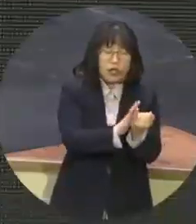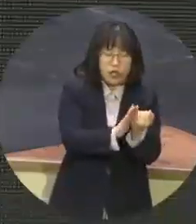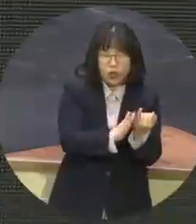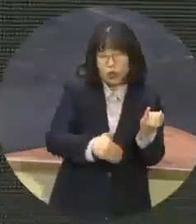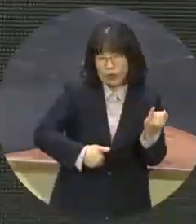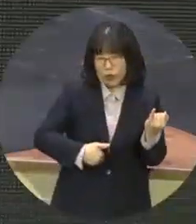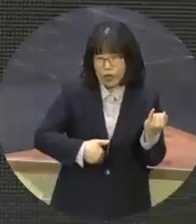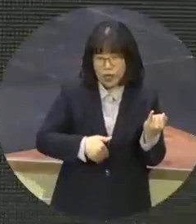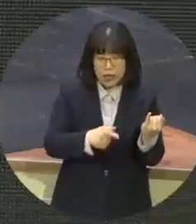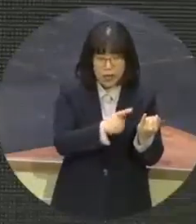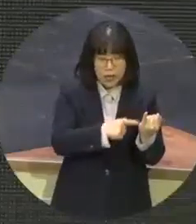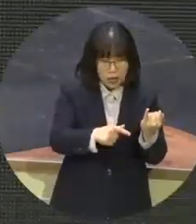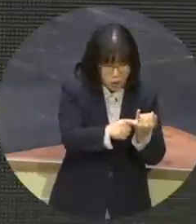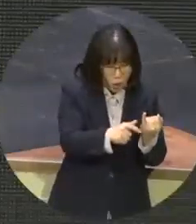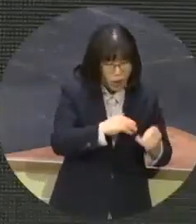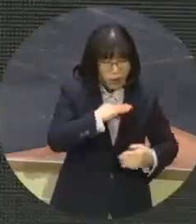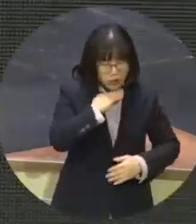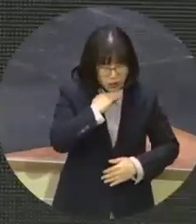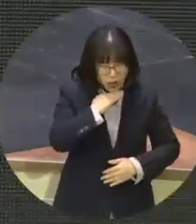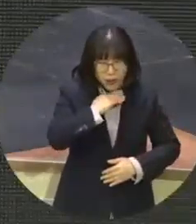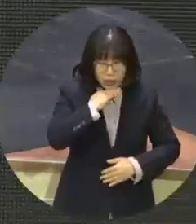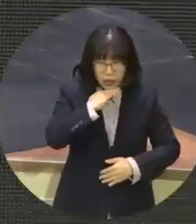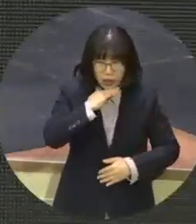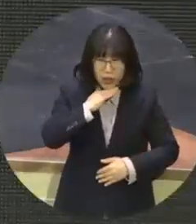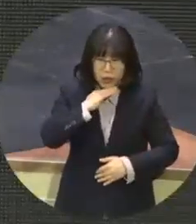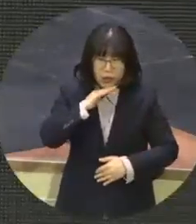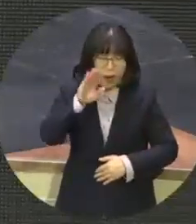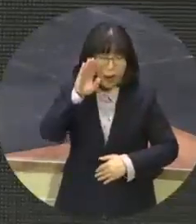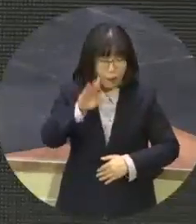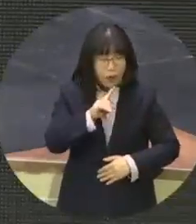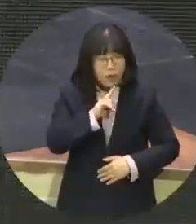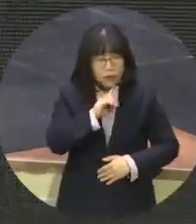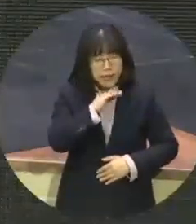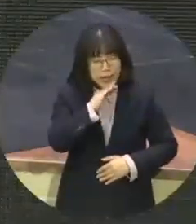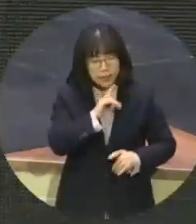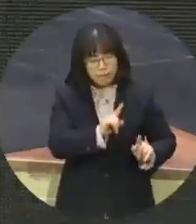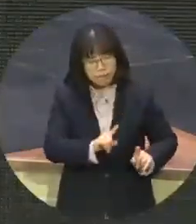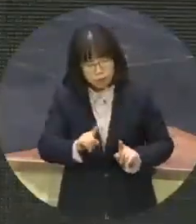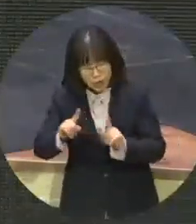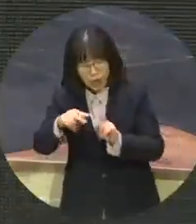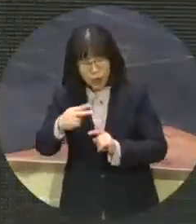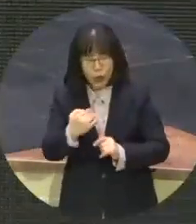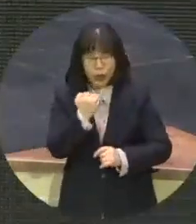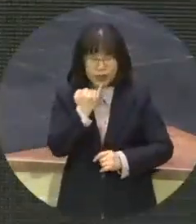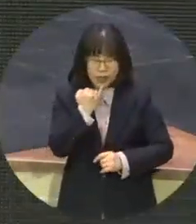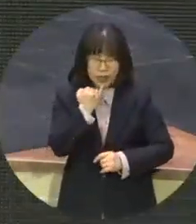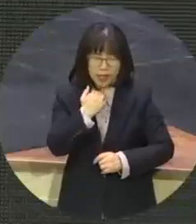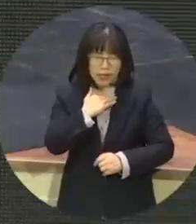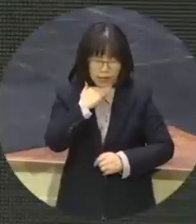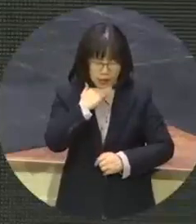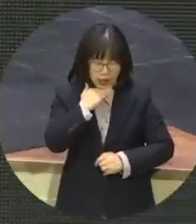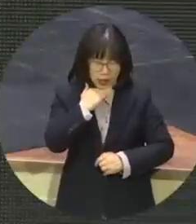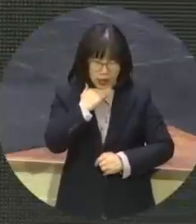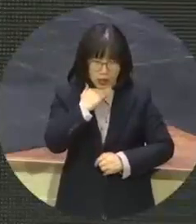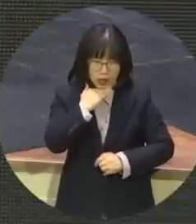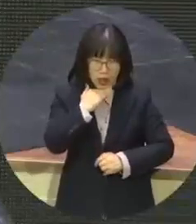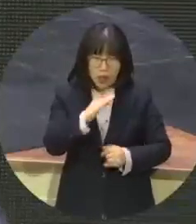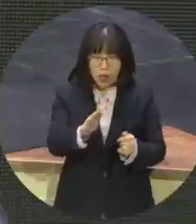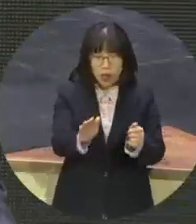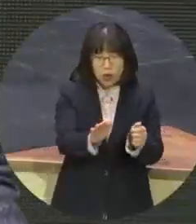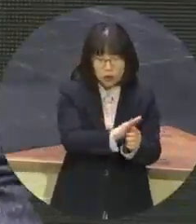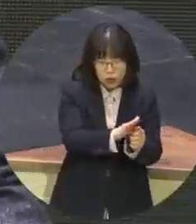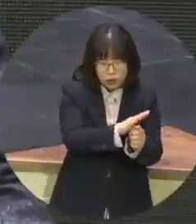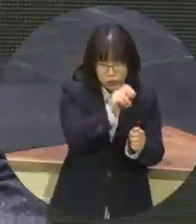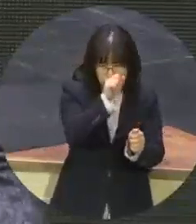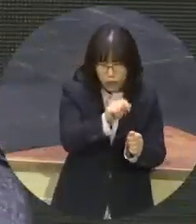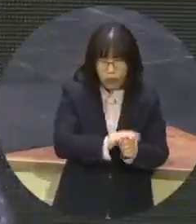하나님은 전능자야. 우리가 나이가 들어가도 하나님 주실 거야. 이렇게 해야 되는데 정반대로 이 사례의